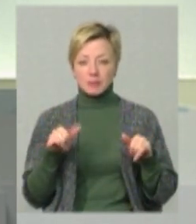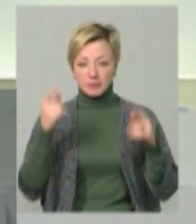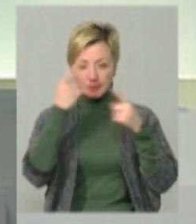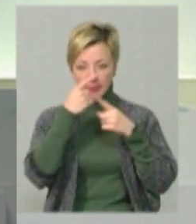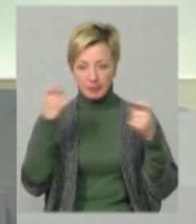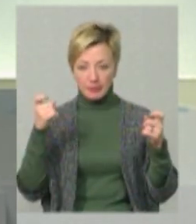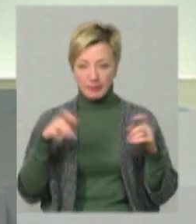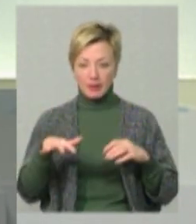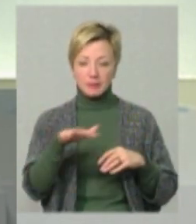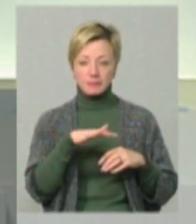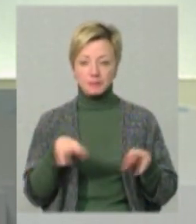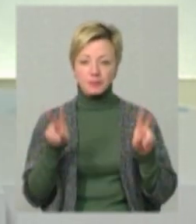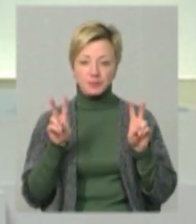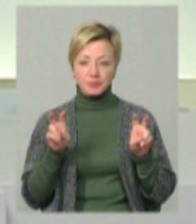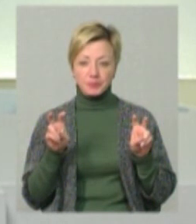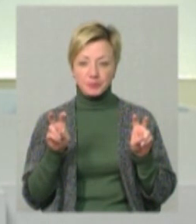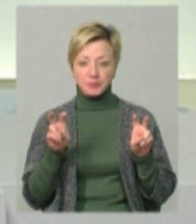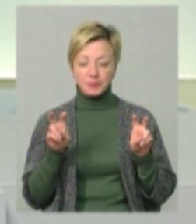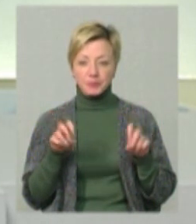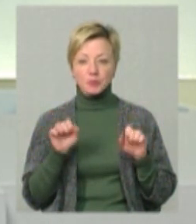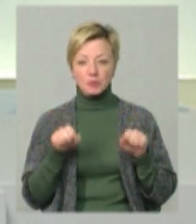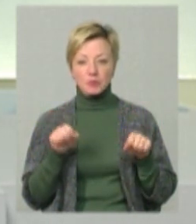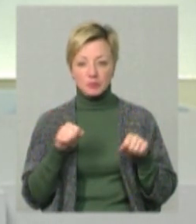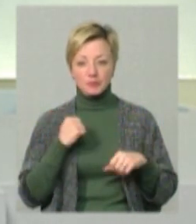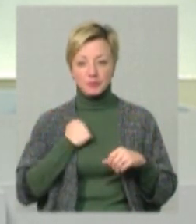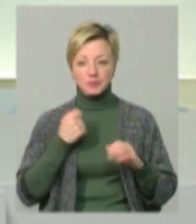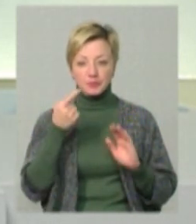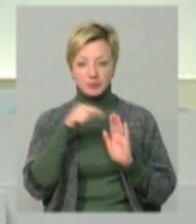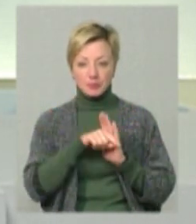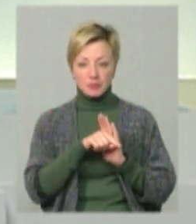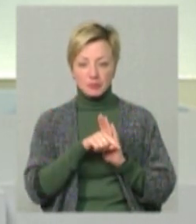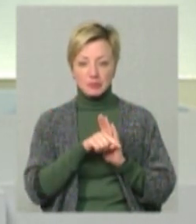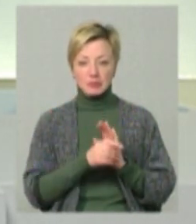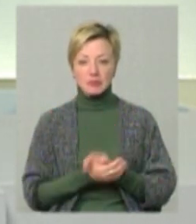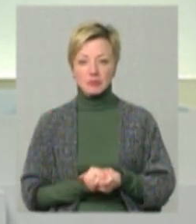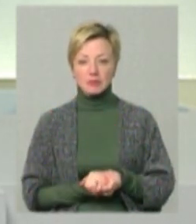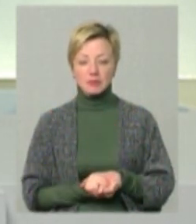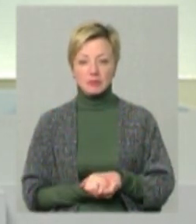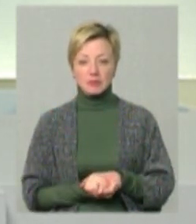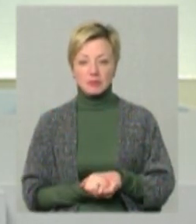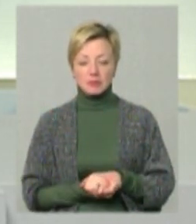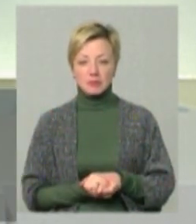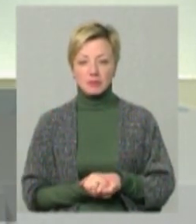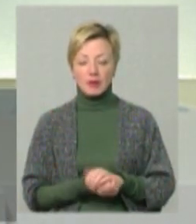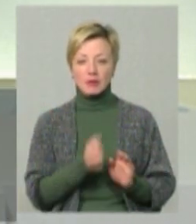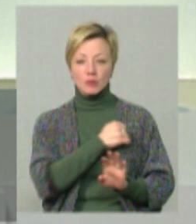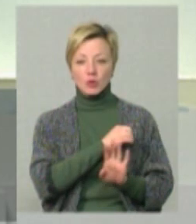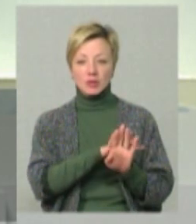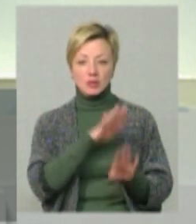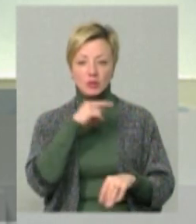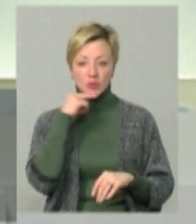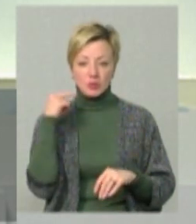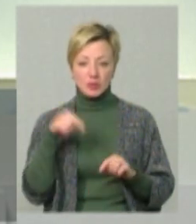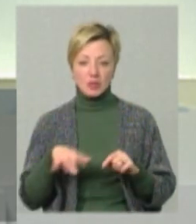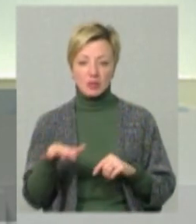в інформаційному просторі теми можливого військового вторгнення Збройних сил Російської